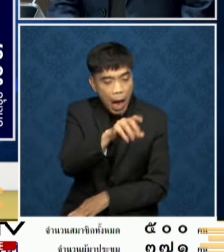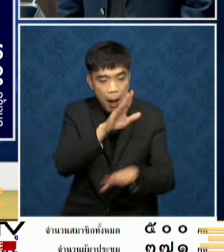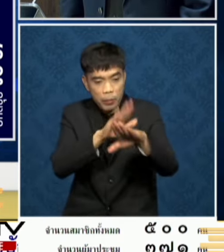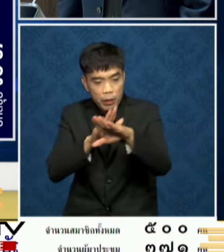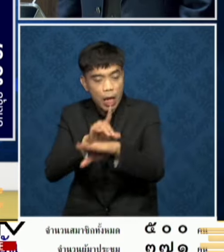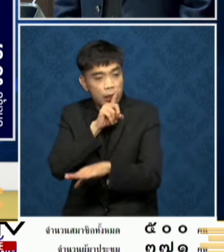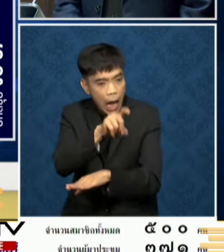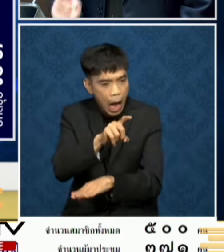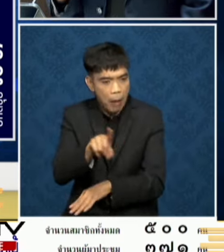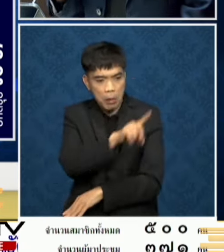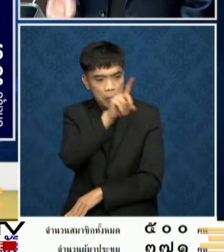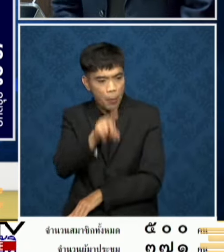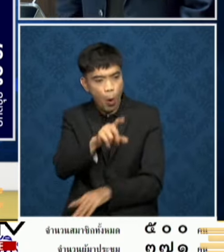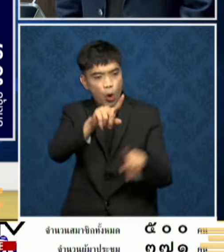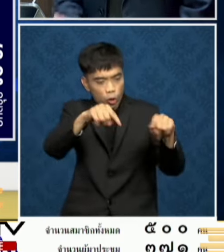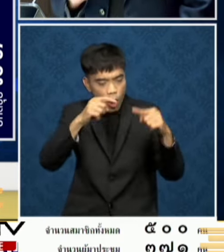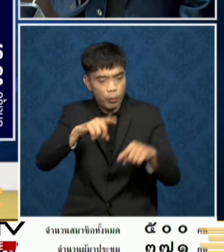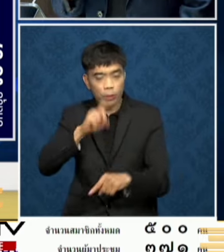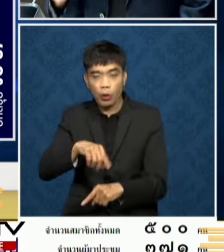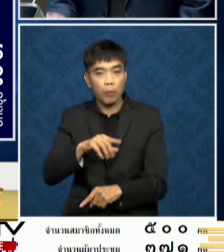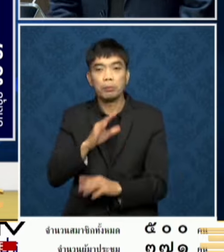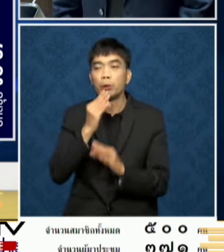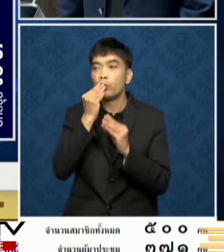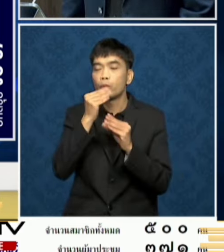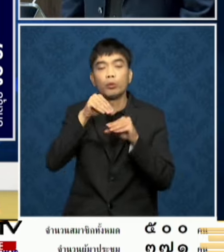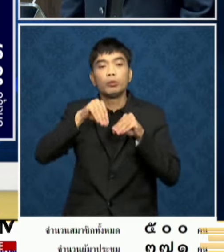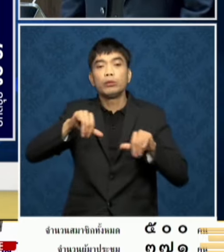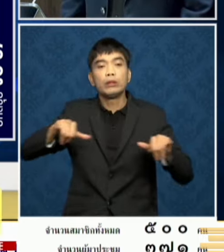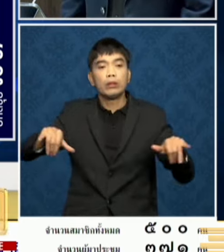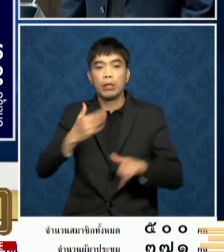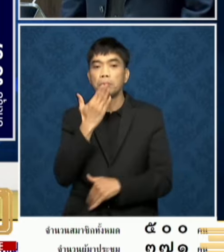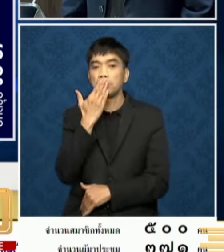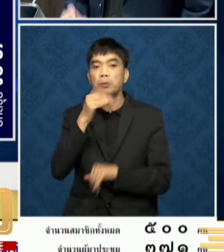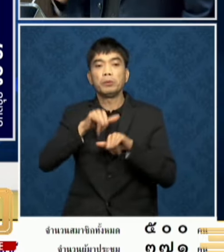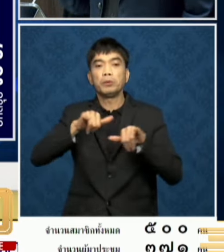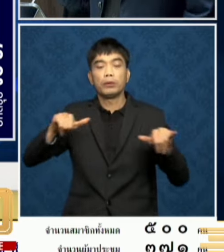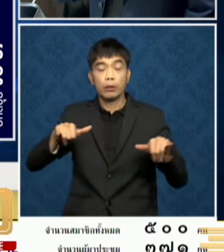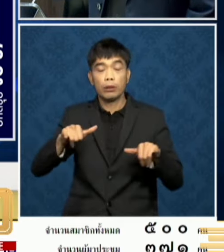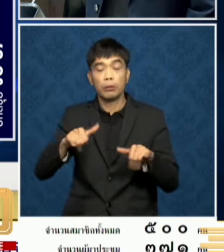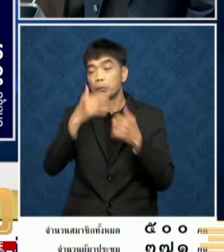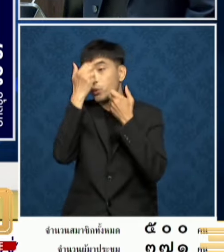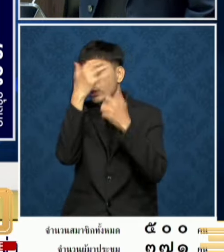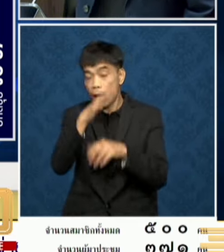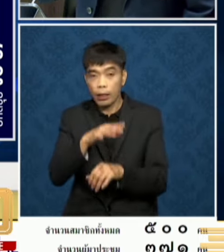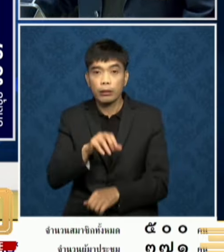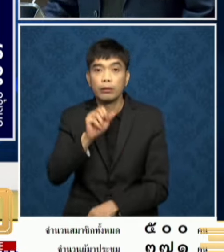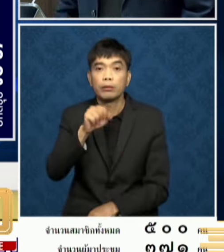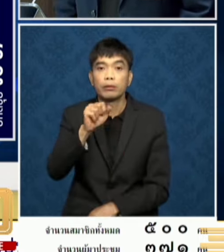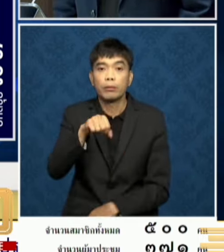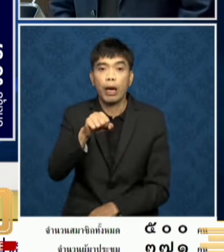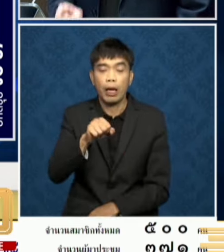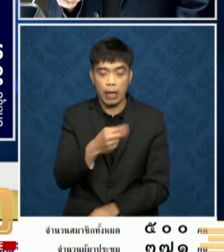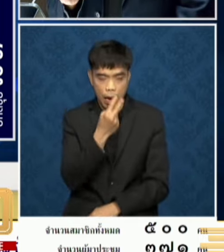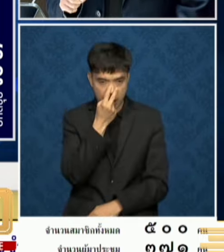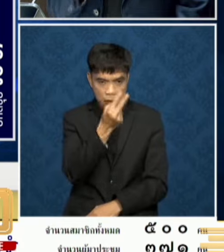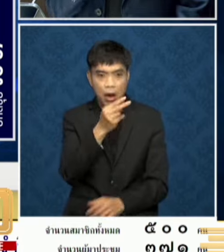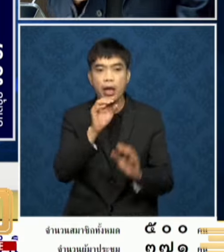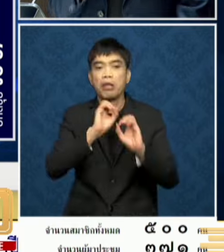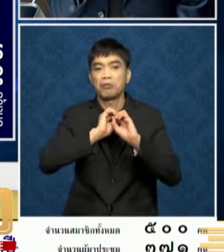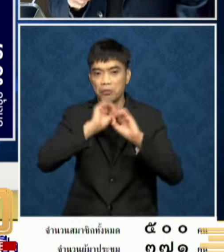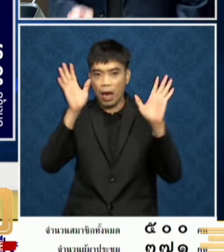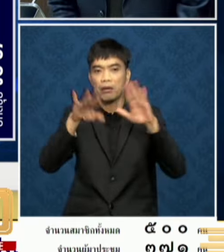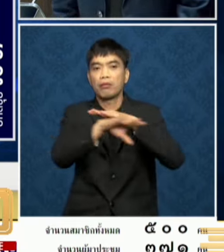ไม่ต้องสงสัยไม่หือไม่อือไม่ต้องสนใจอะไรทั้งนั้นครับนี่คือหลักฐานที่ชัดเจนที่สุดว่าตลอด4